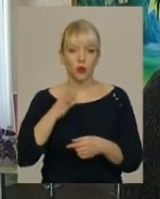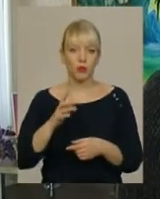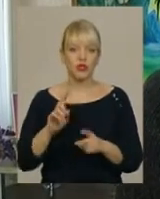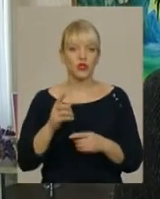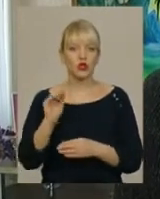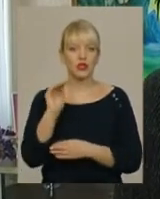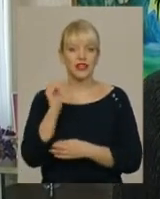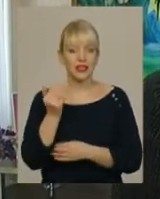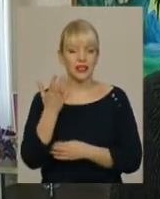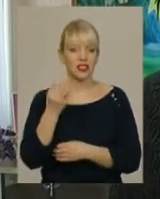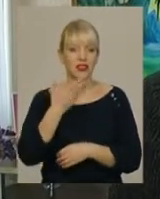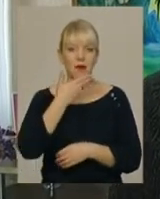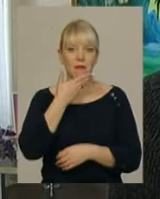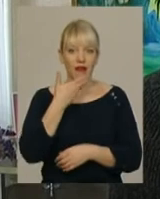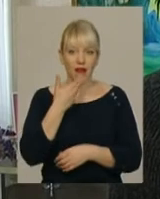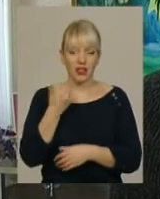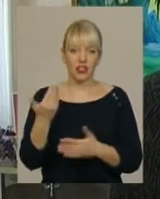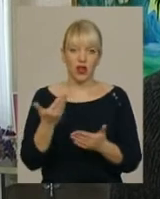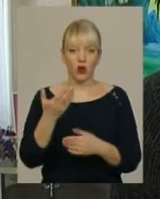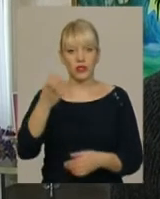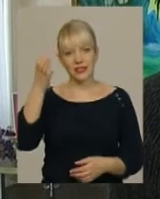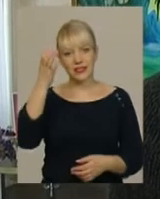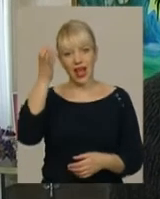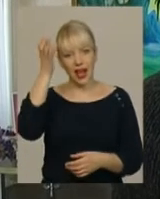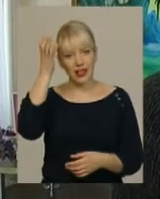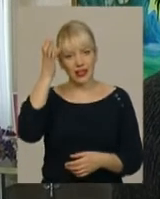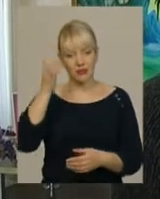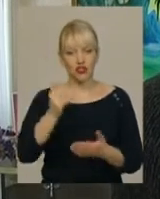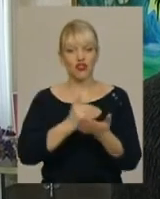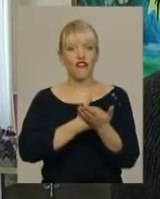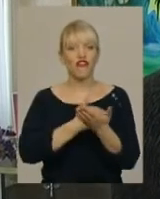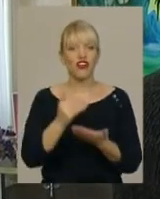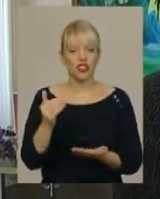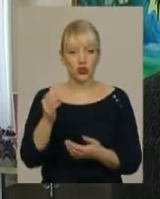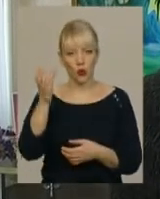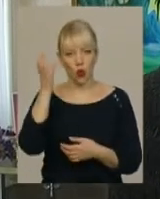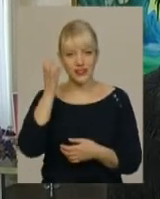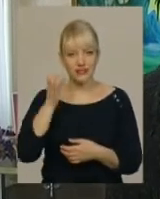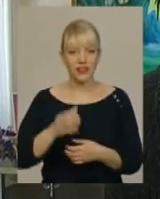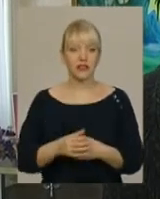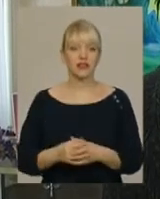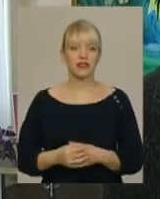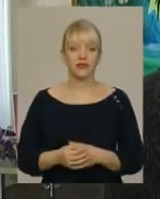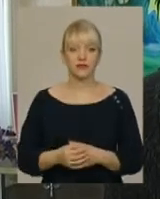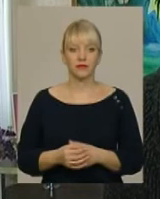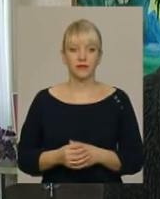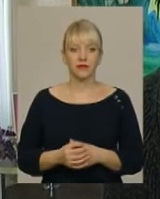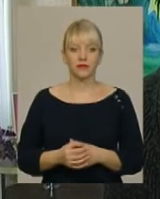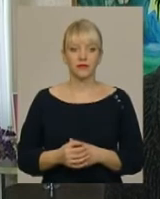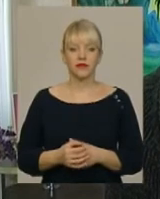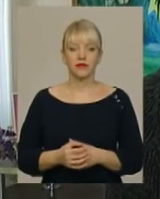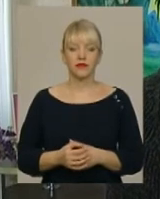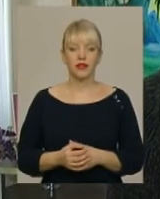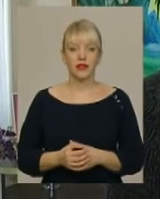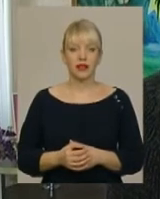дитина, ще не маючи якогось академічної чи такої вже вищої освіти, на такому